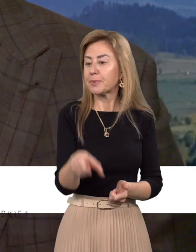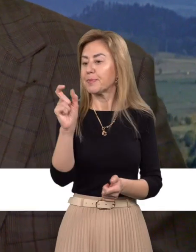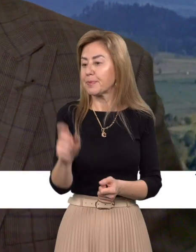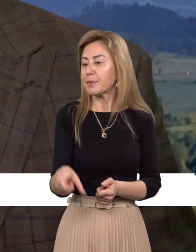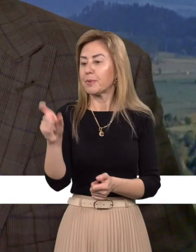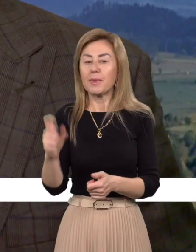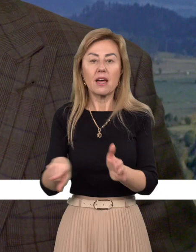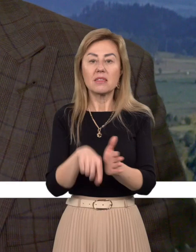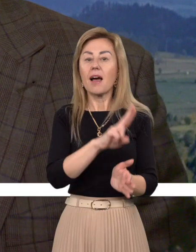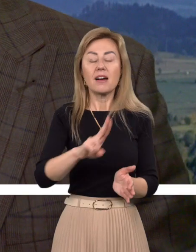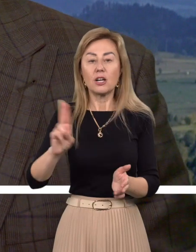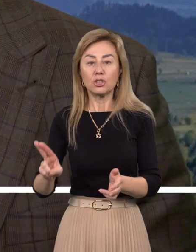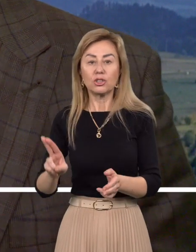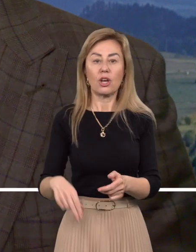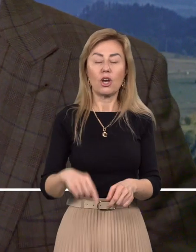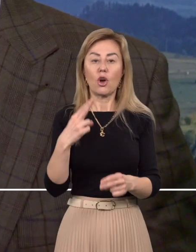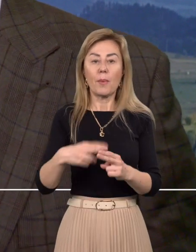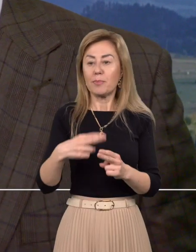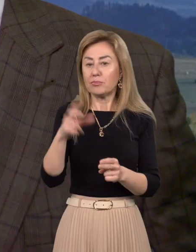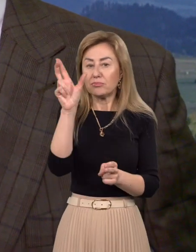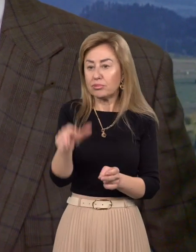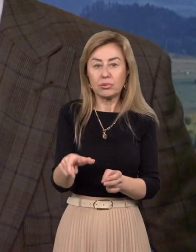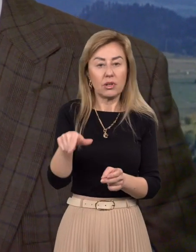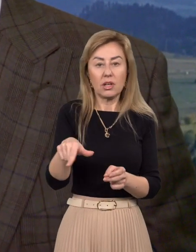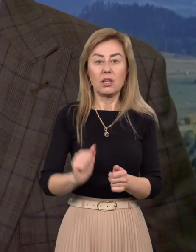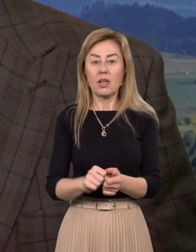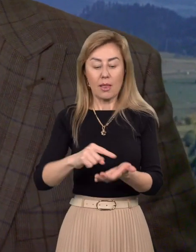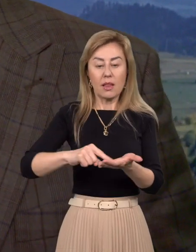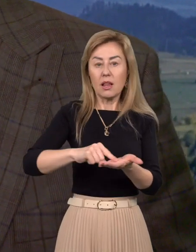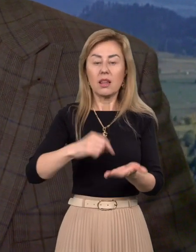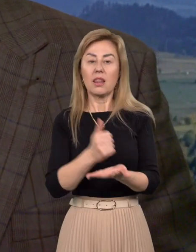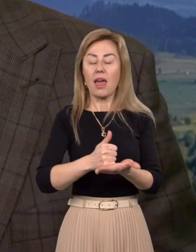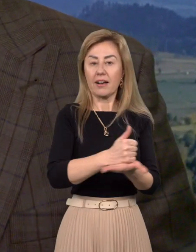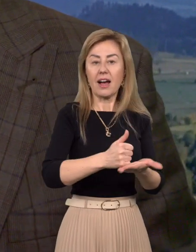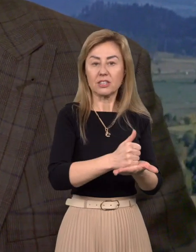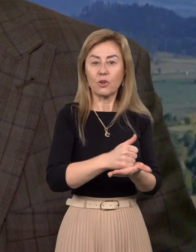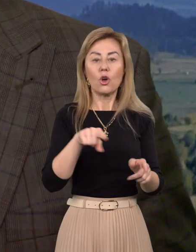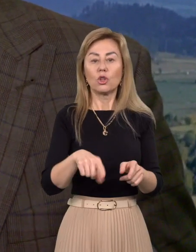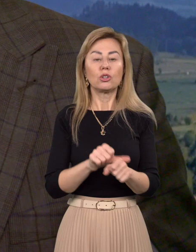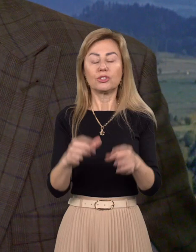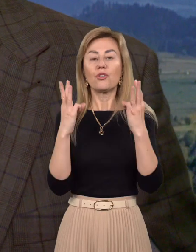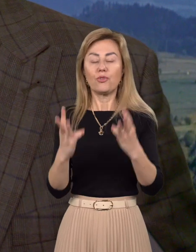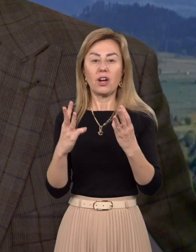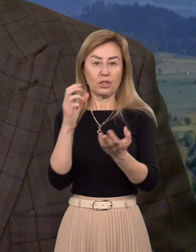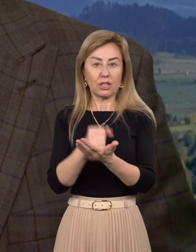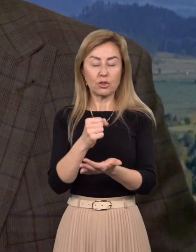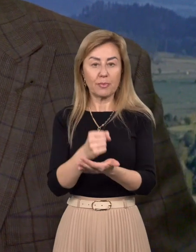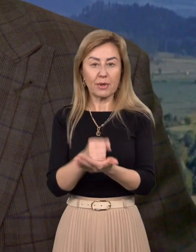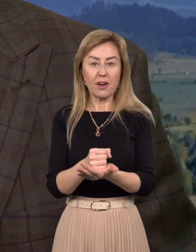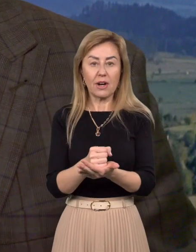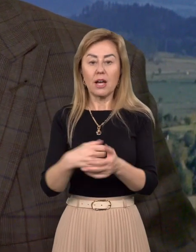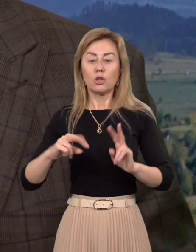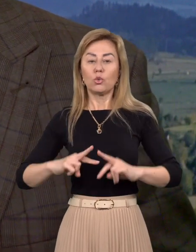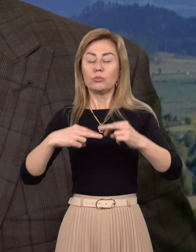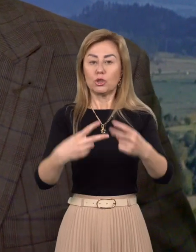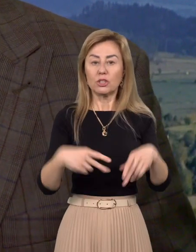indywidualnie dla każdego z pacjentów onkologicznych leki. Bardzo, bardzo ważne. Na tę